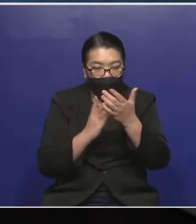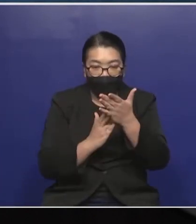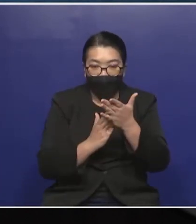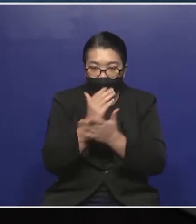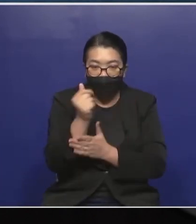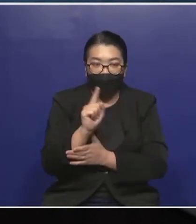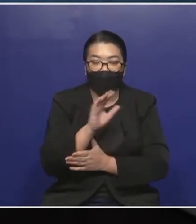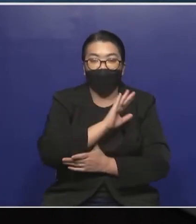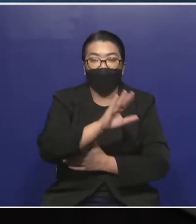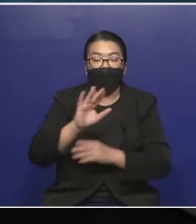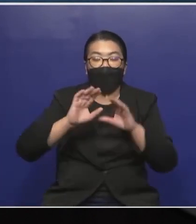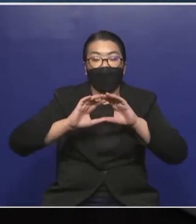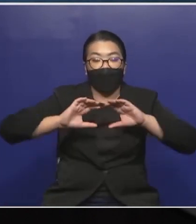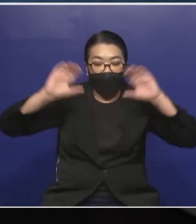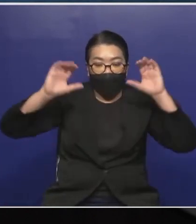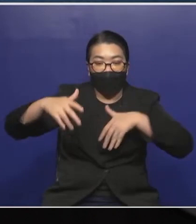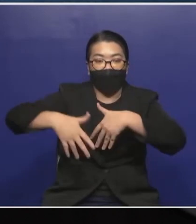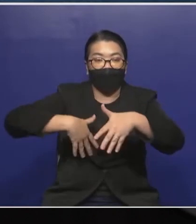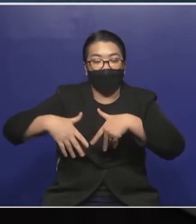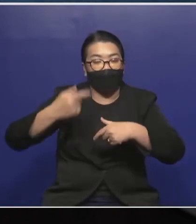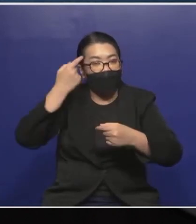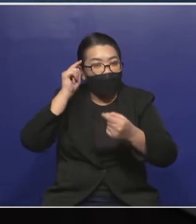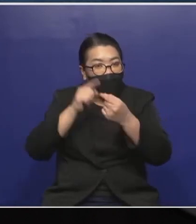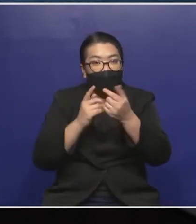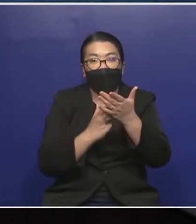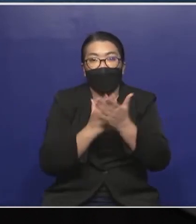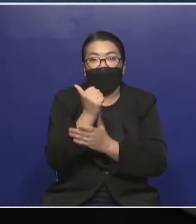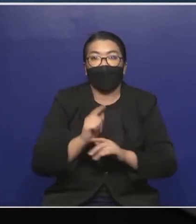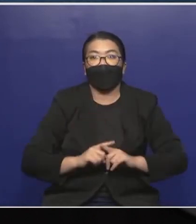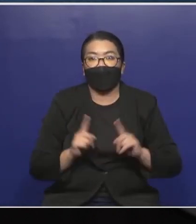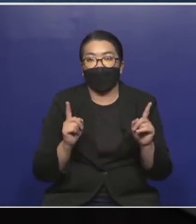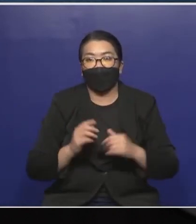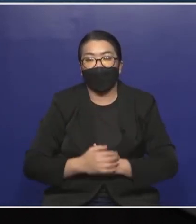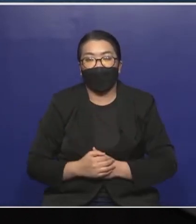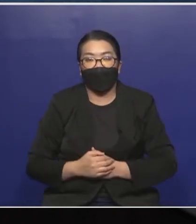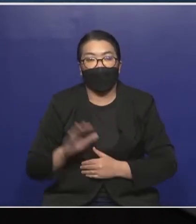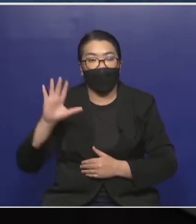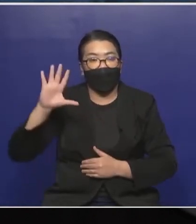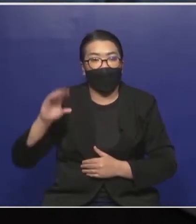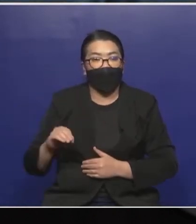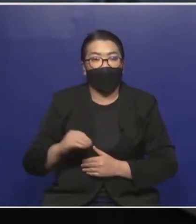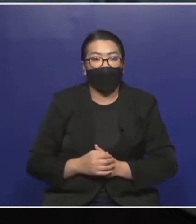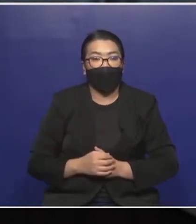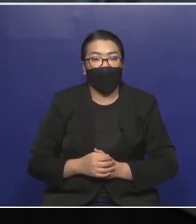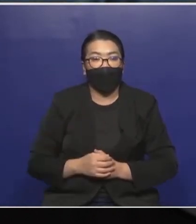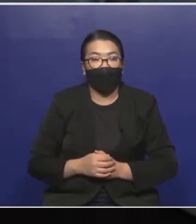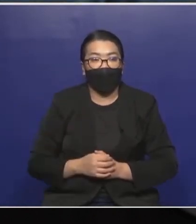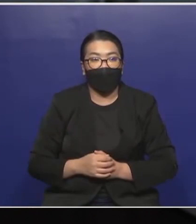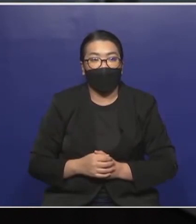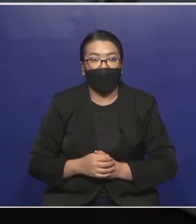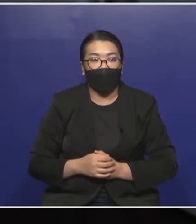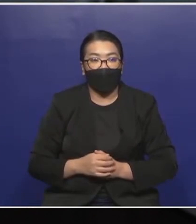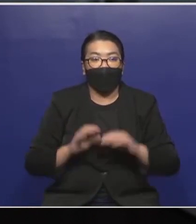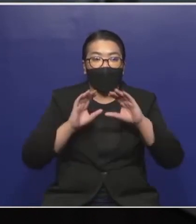ของรฐบาลกบของชาวบ้านไมเหือนกันเอาสไลดนลงกอนครับตัวชี้วดความสำเร็จ